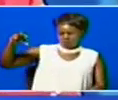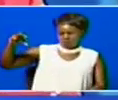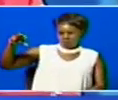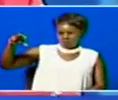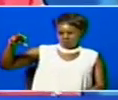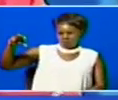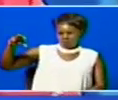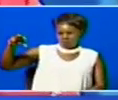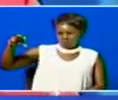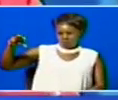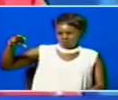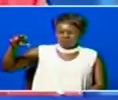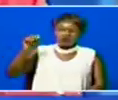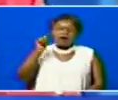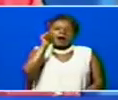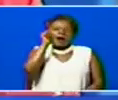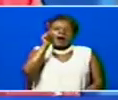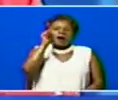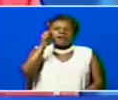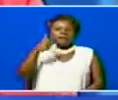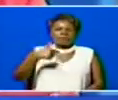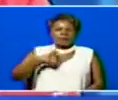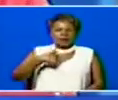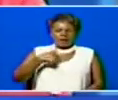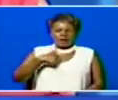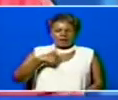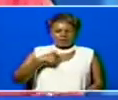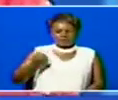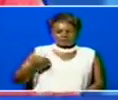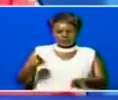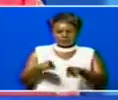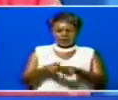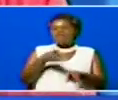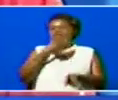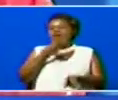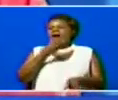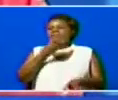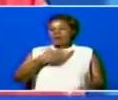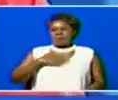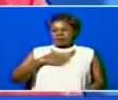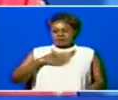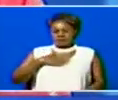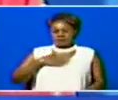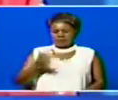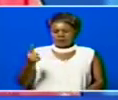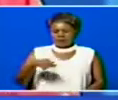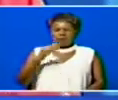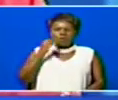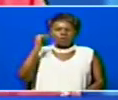kuna shangazi yangu, dada ya baba yangu, ambaye alikuja